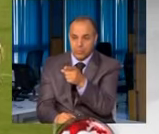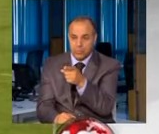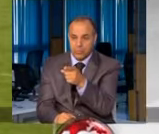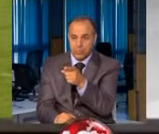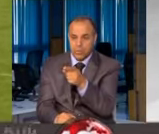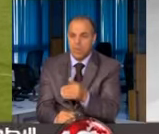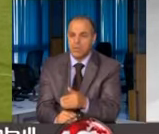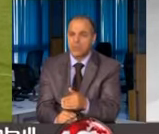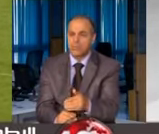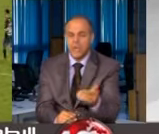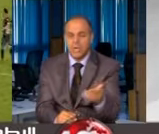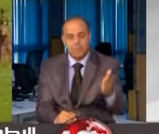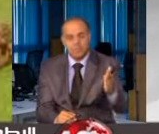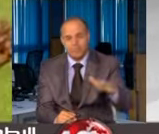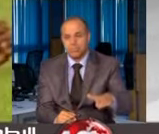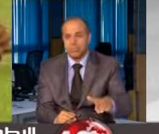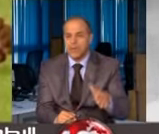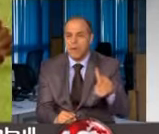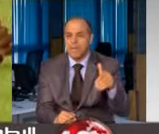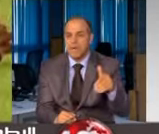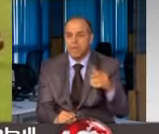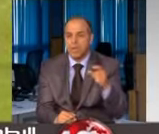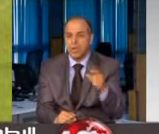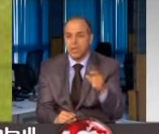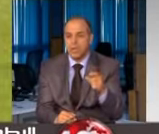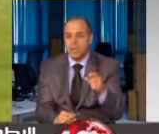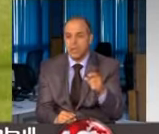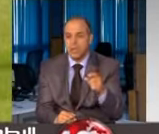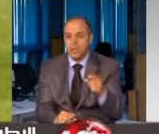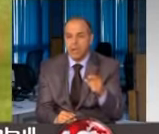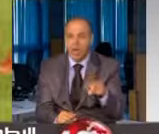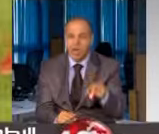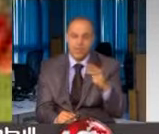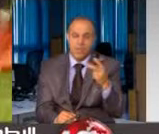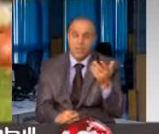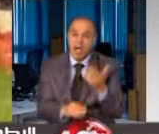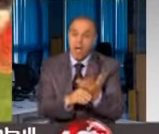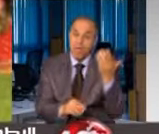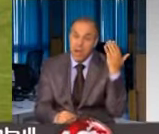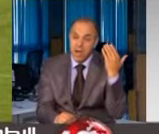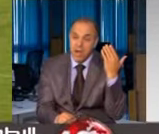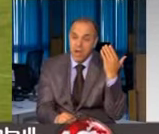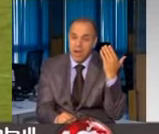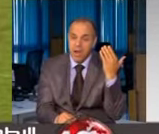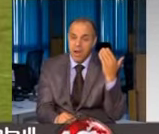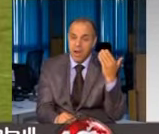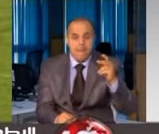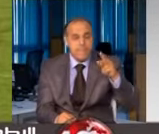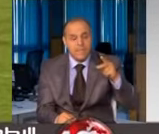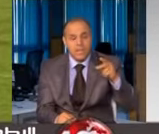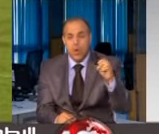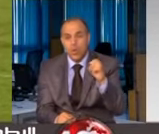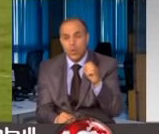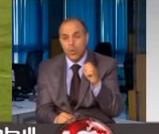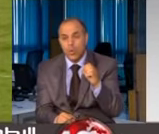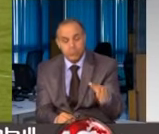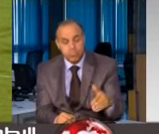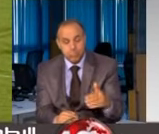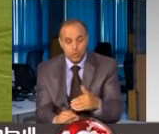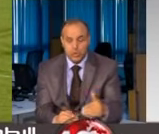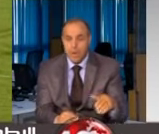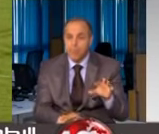بعيد ظروف وفاة مواطني مارك فيفيان فويه عام 2002 في كأس القارات، فرق باتريك كلود إيكانغ متوسط